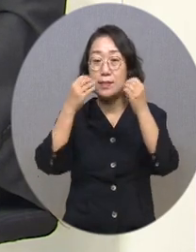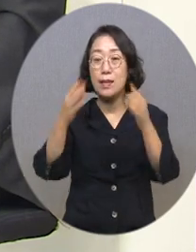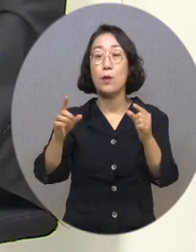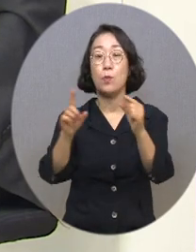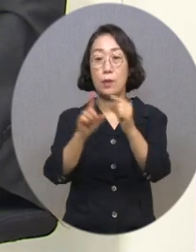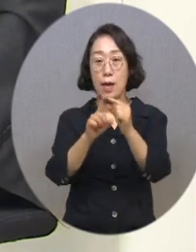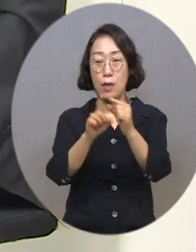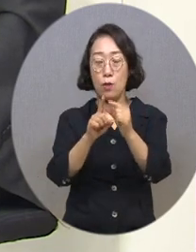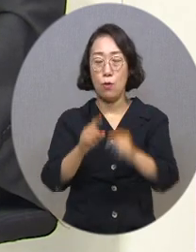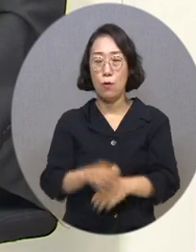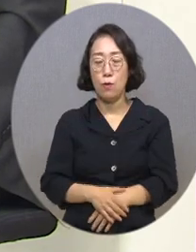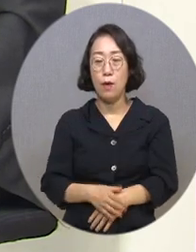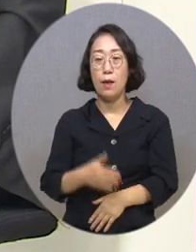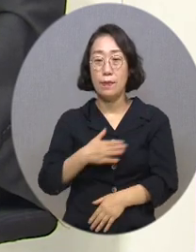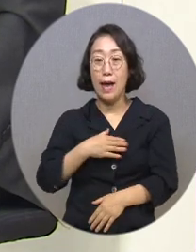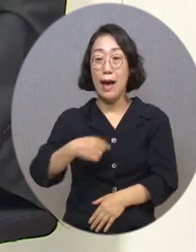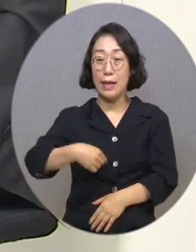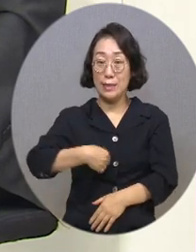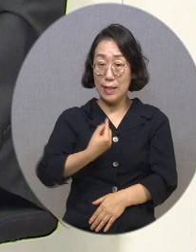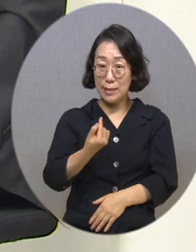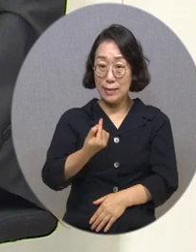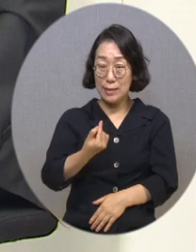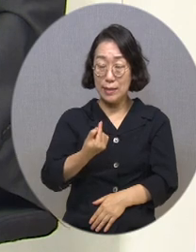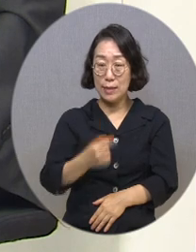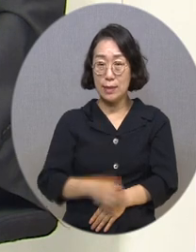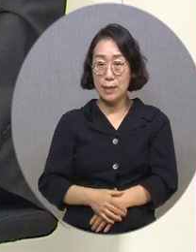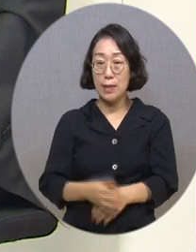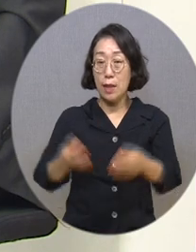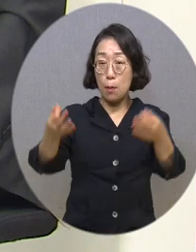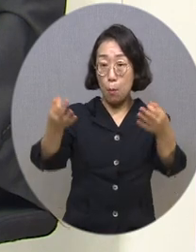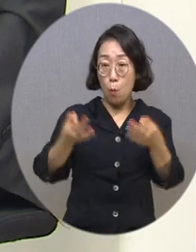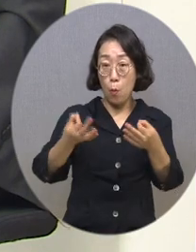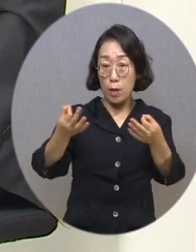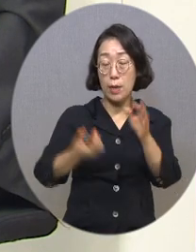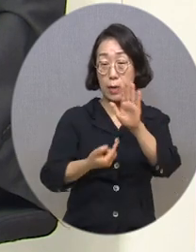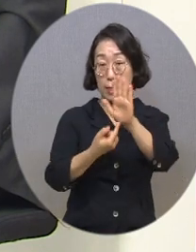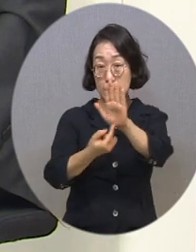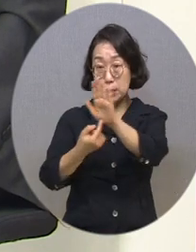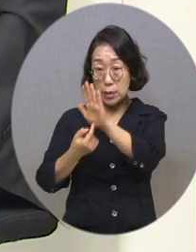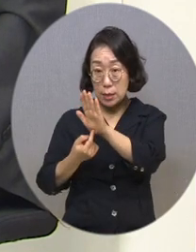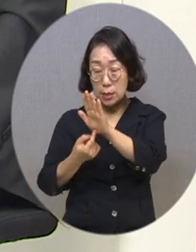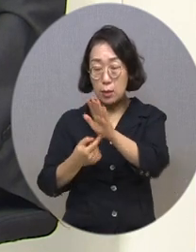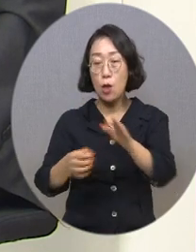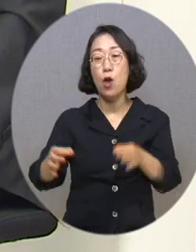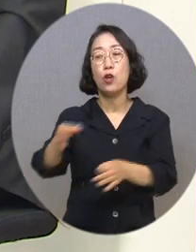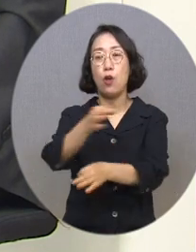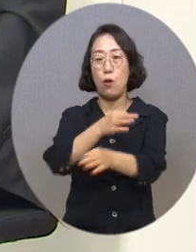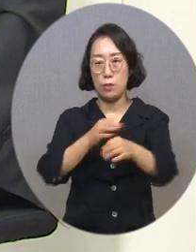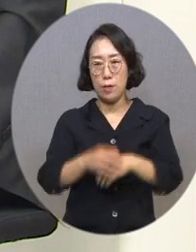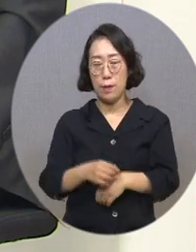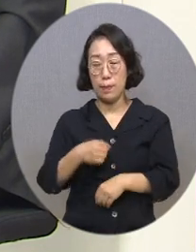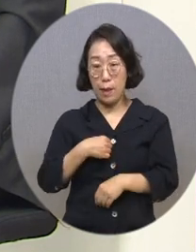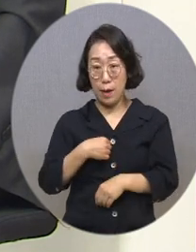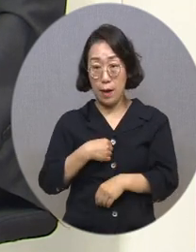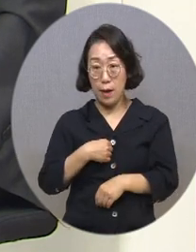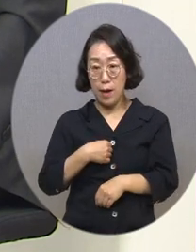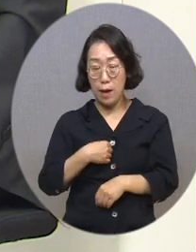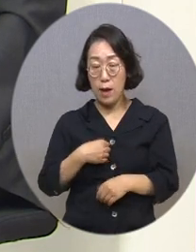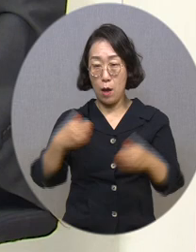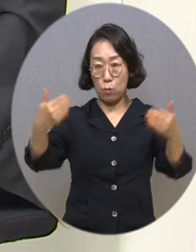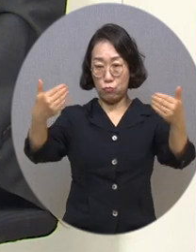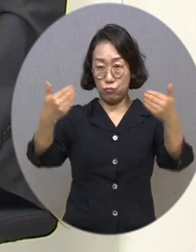신조어거든요. 그래서 나 자신이 상품이 되어서 경제 활동을 하는 거죠. 내가 콘텐츠가 되고 그러니까